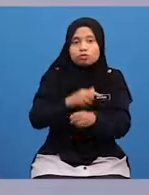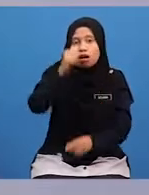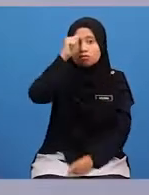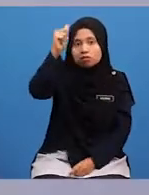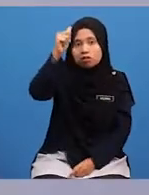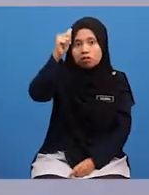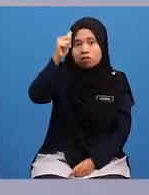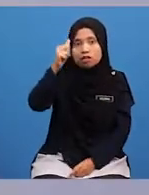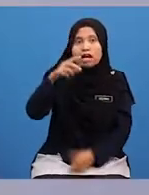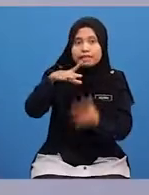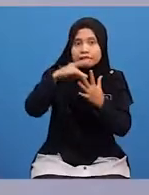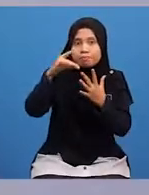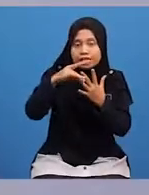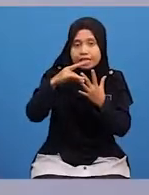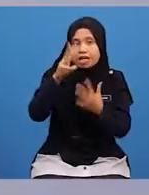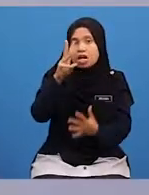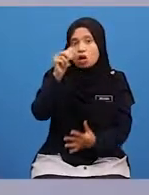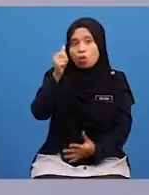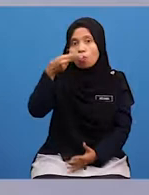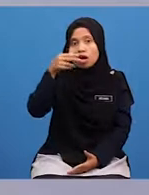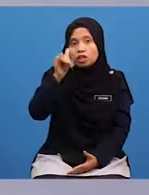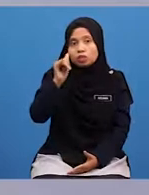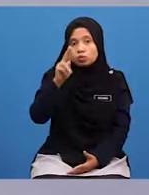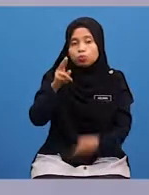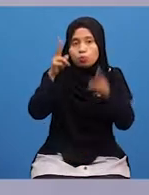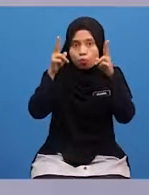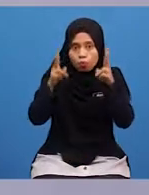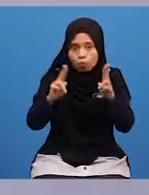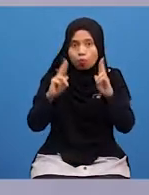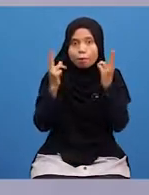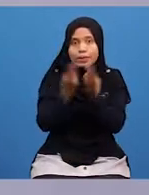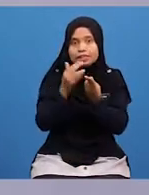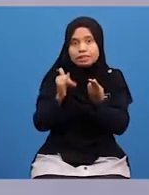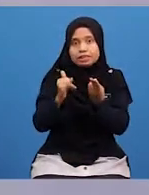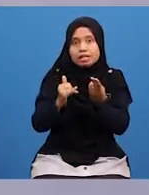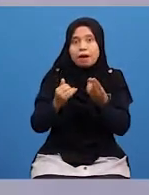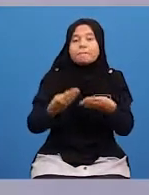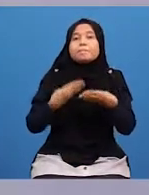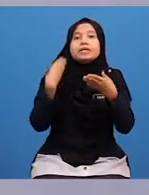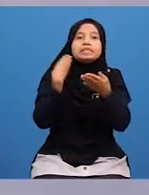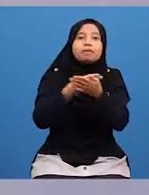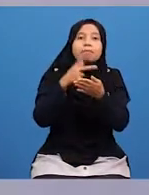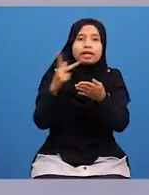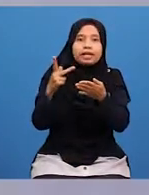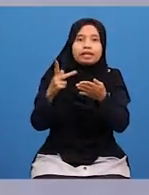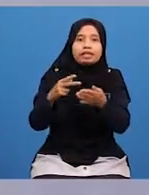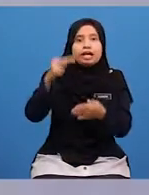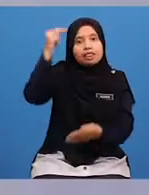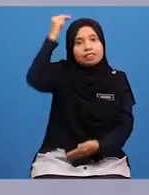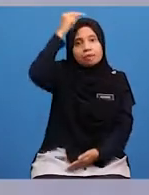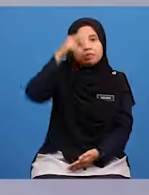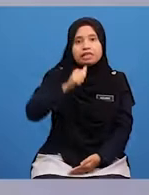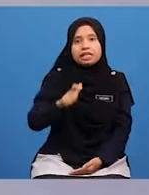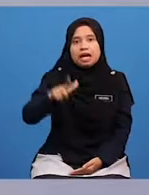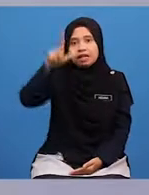Allah dipilih, wahyu, umatnya menyampaikan. Nabi ialah lelaki